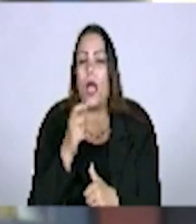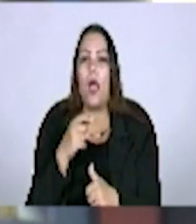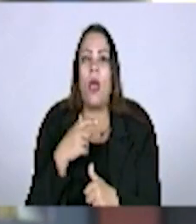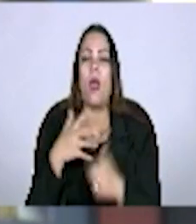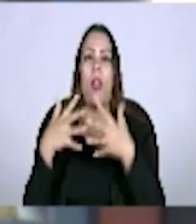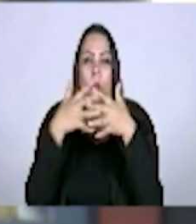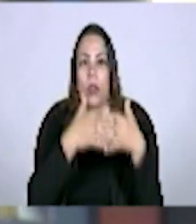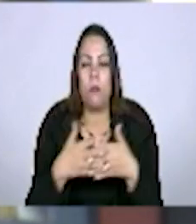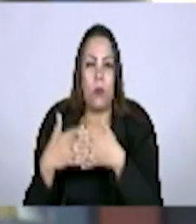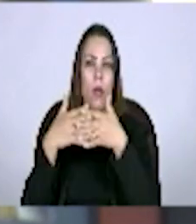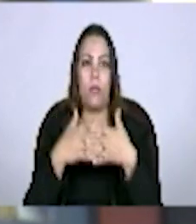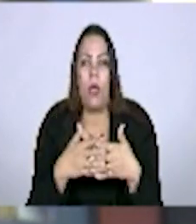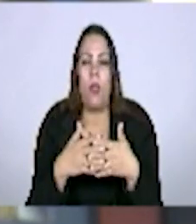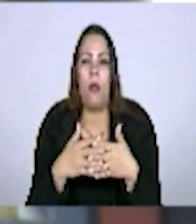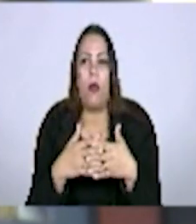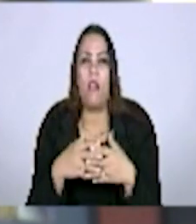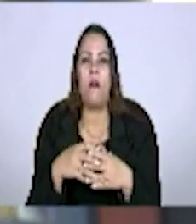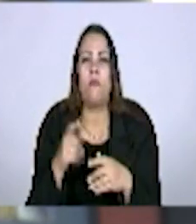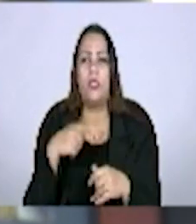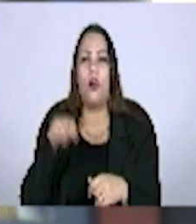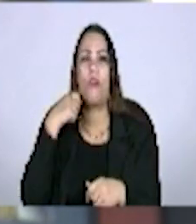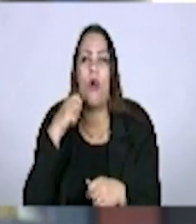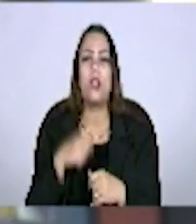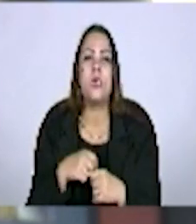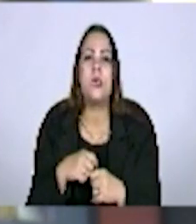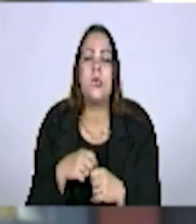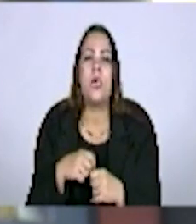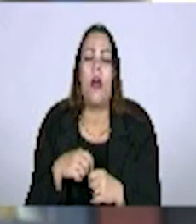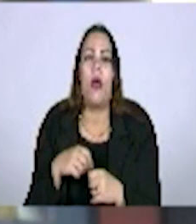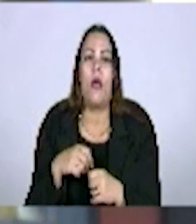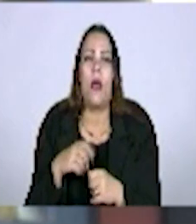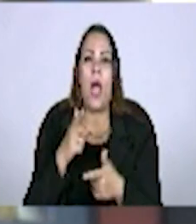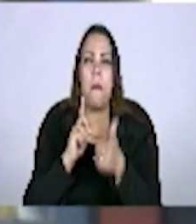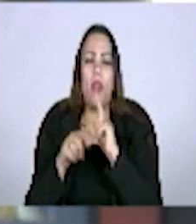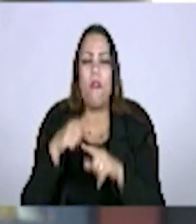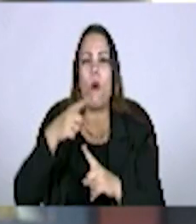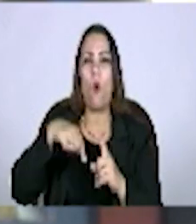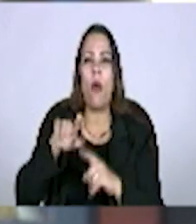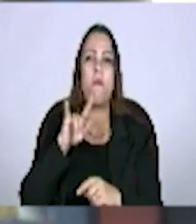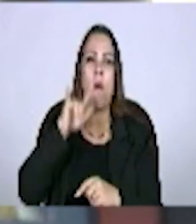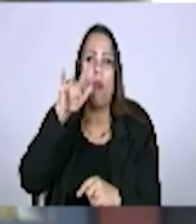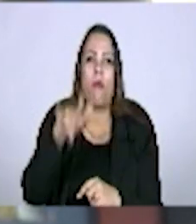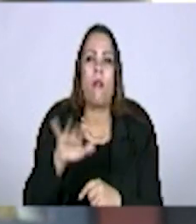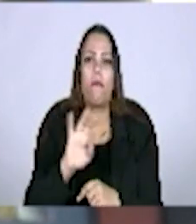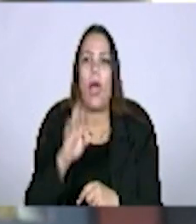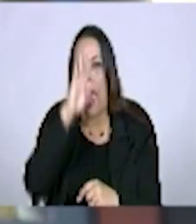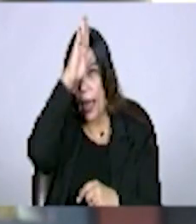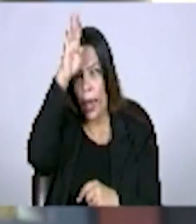الولايات المتحده في عهد الرئيس دونالد ترامب بالقرب من او في محيط مطار